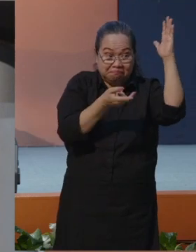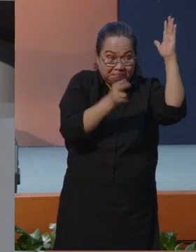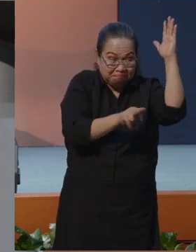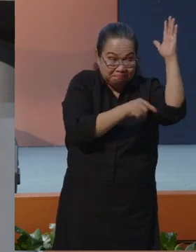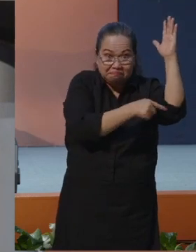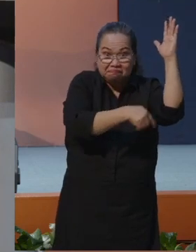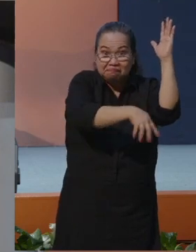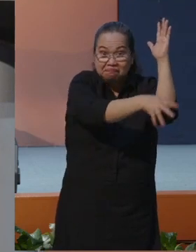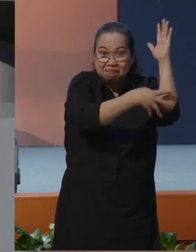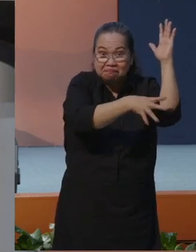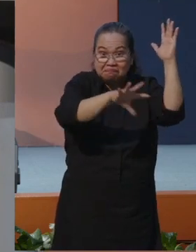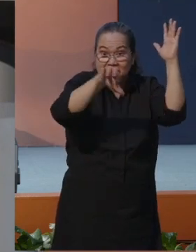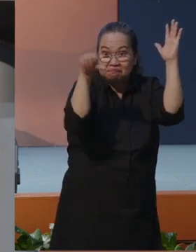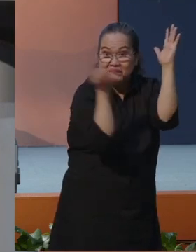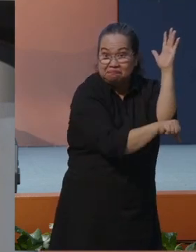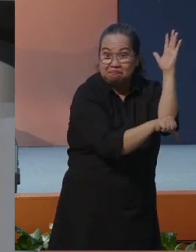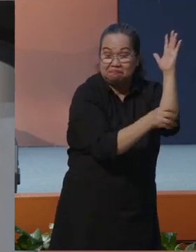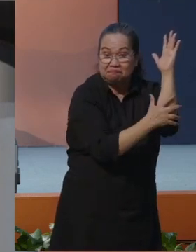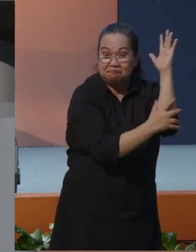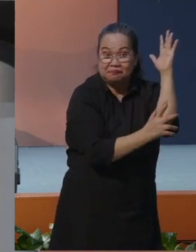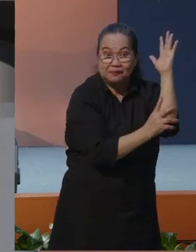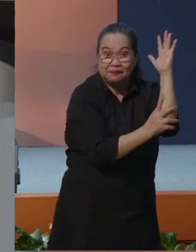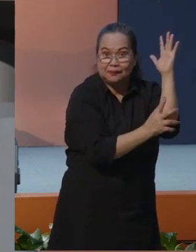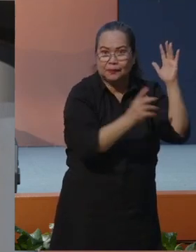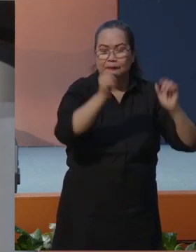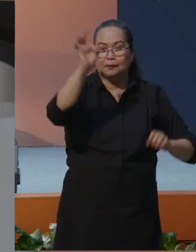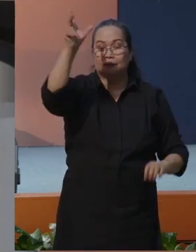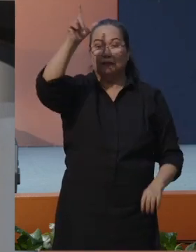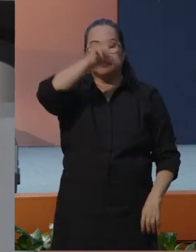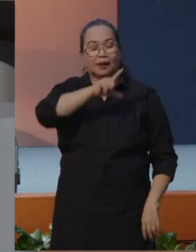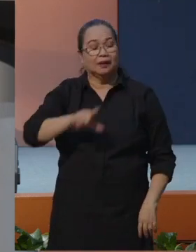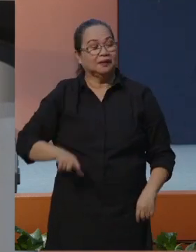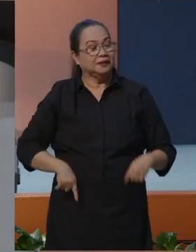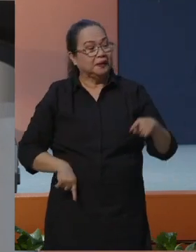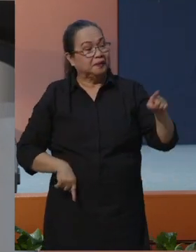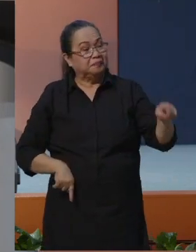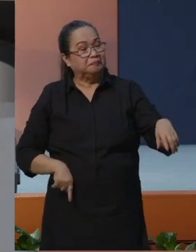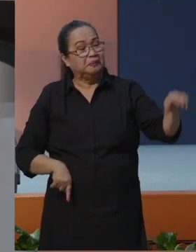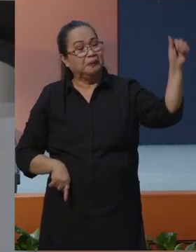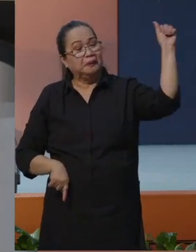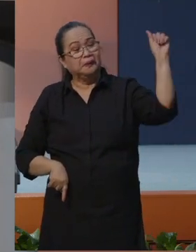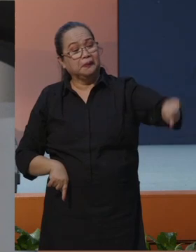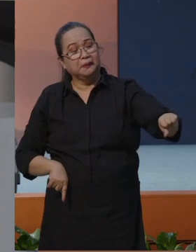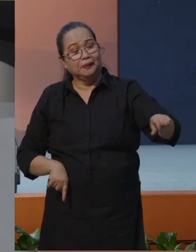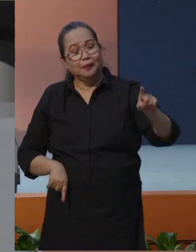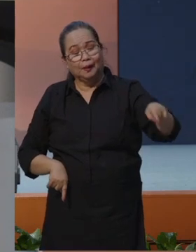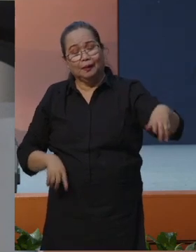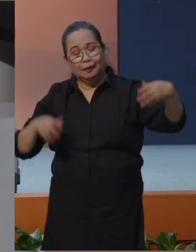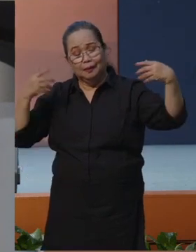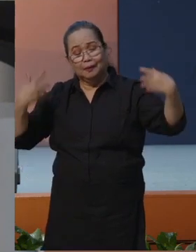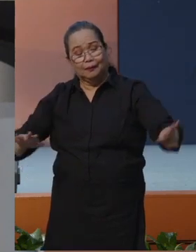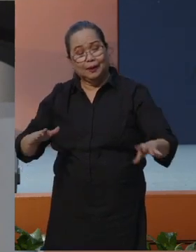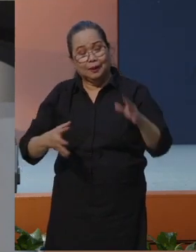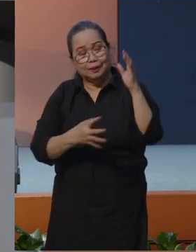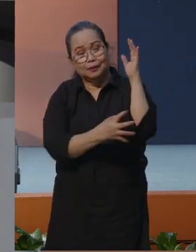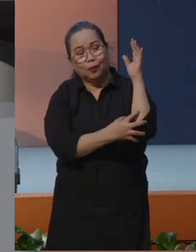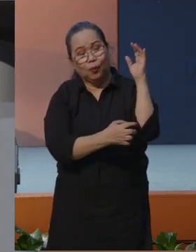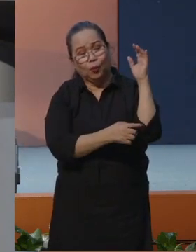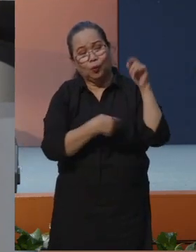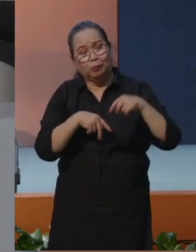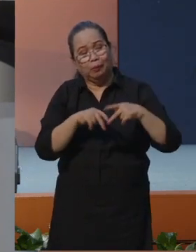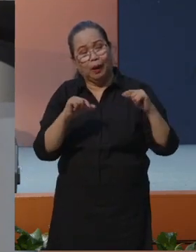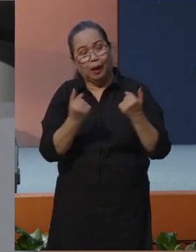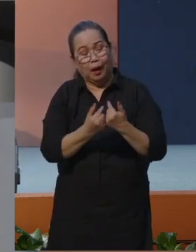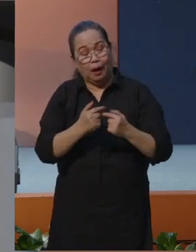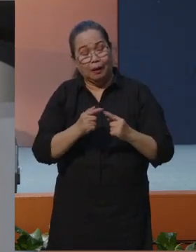No? So siguro iniisip ng Panginoon, bulok na yung style nyo. Ginawa na yan ng southern kingdoms. Pero